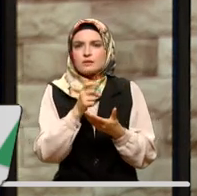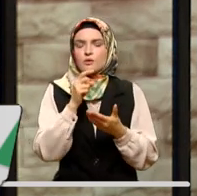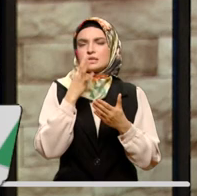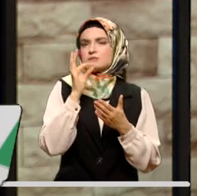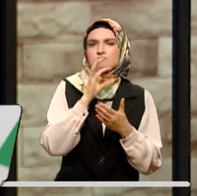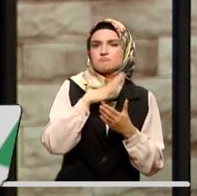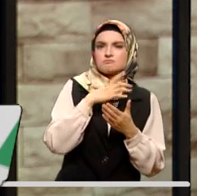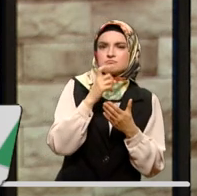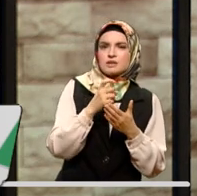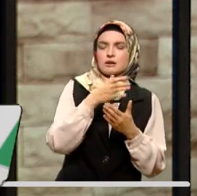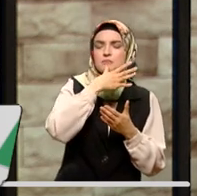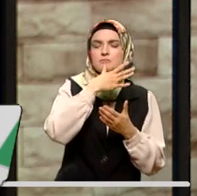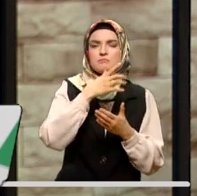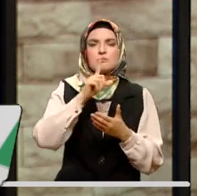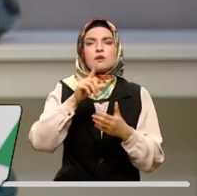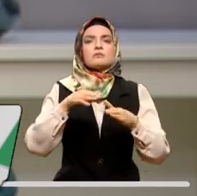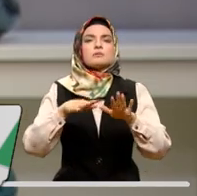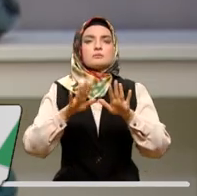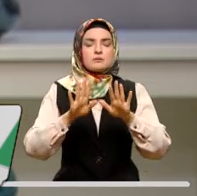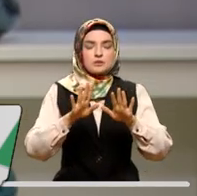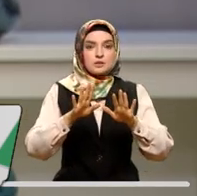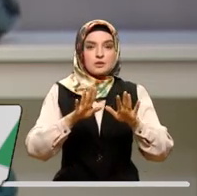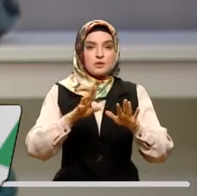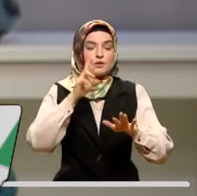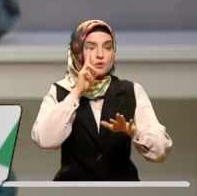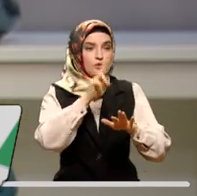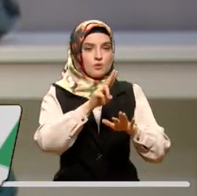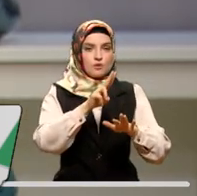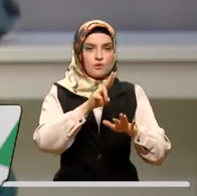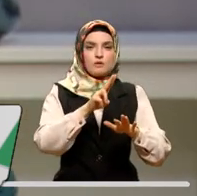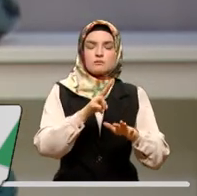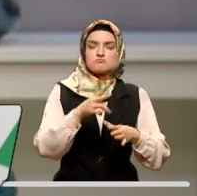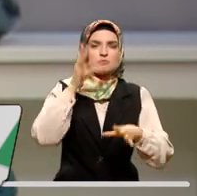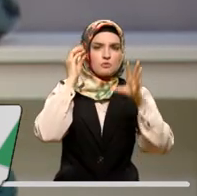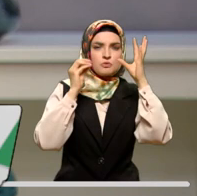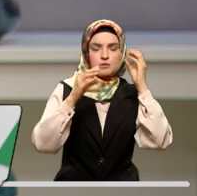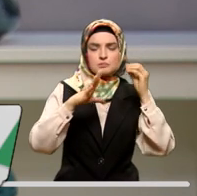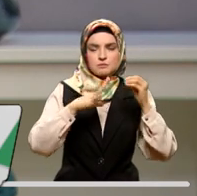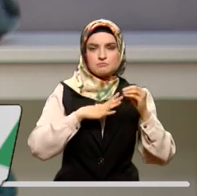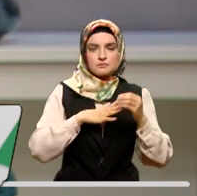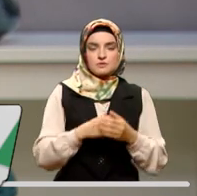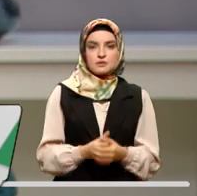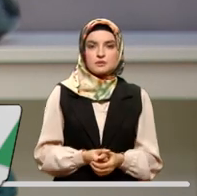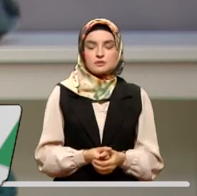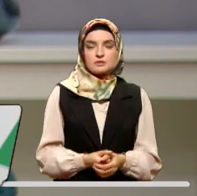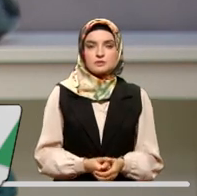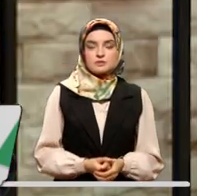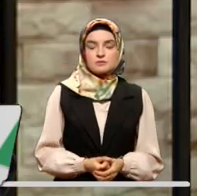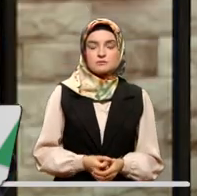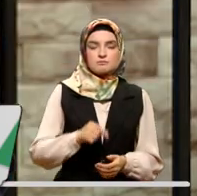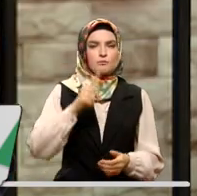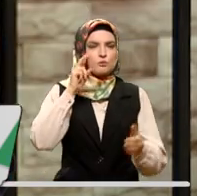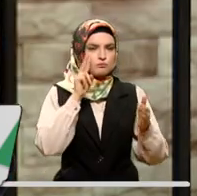ne bilmesine de gerek yok. Görselleri öğreniyor. Çünkü hangi tuşa bastığında, çünkü görseller, hangi sembole bastığında ne olacağını. Tabii tabii. Zaten öyle görselleri de